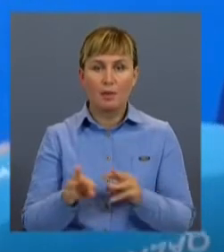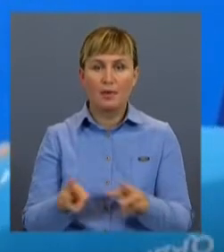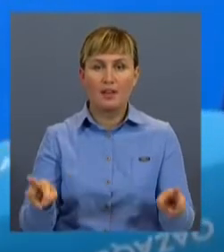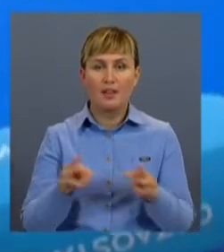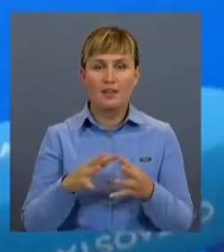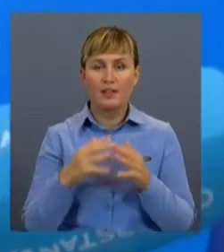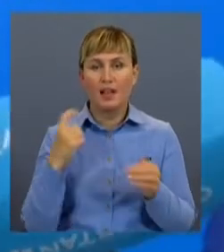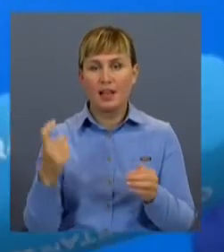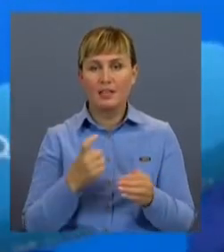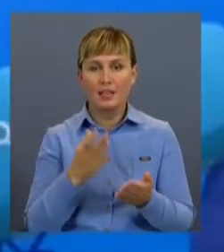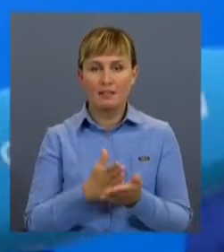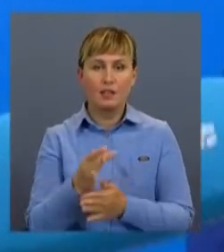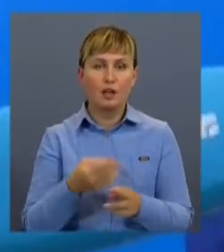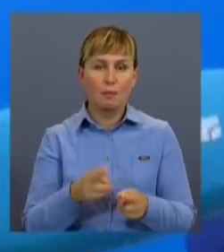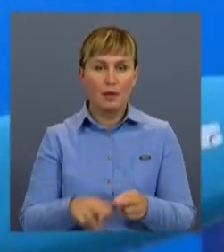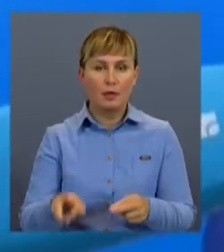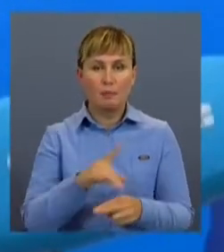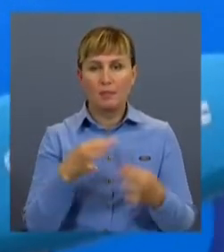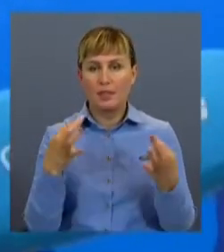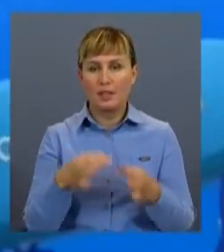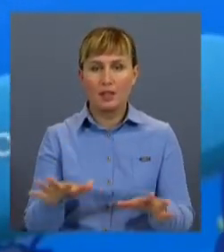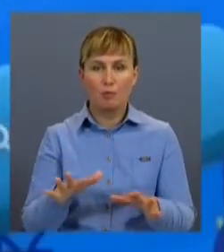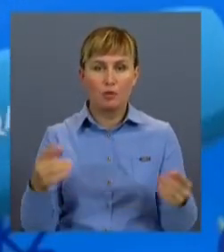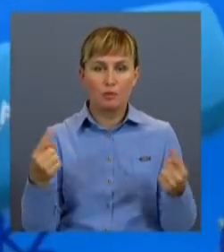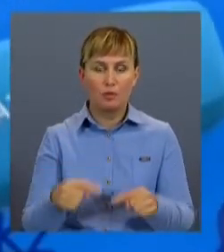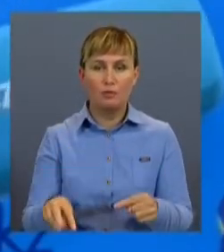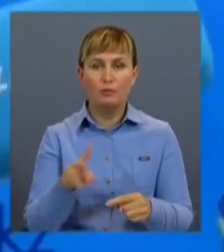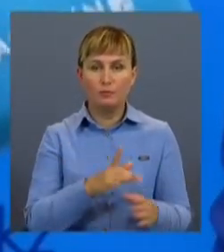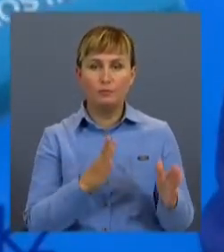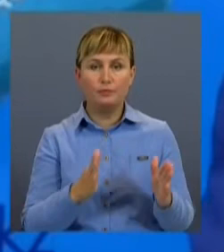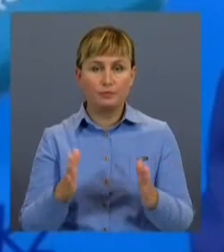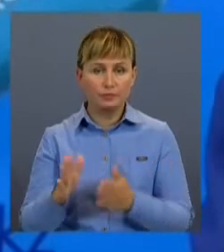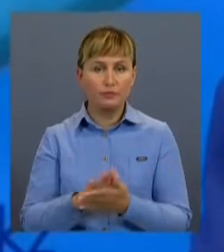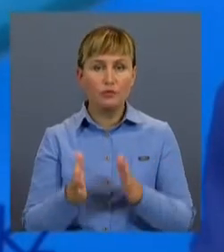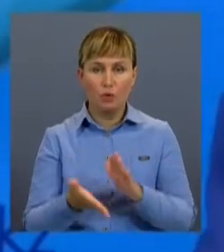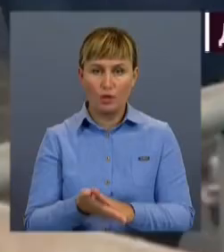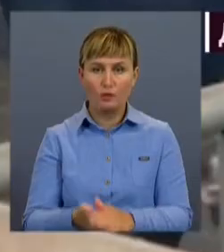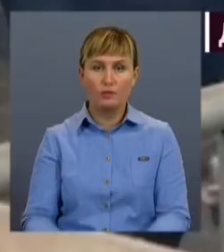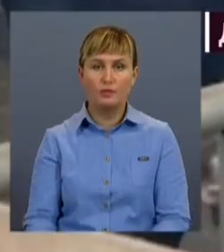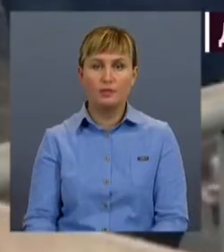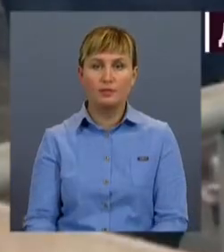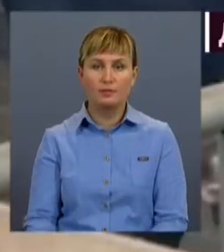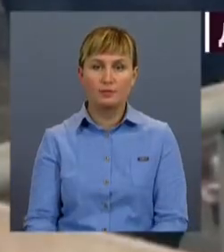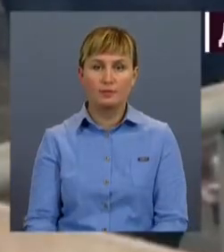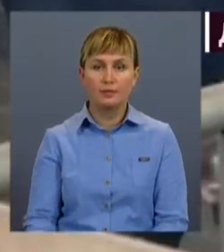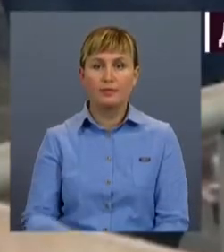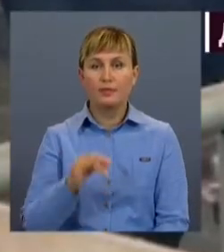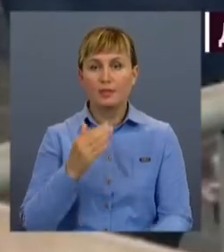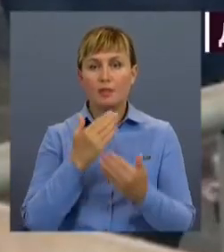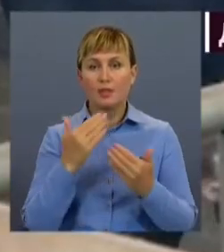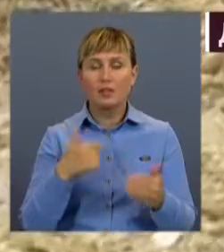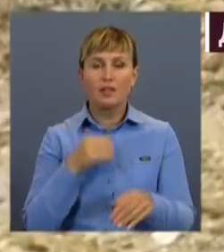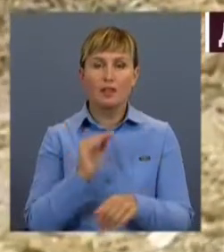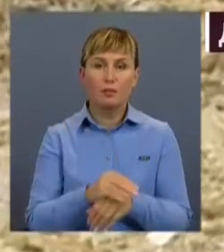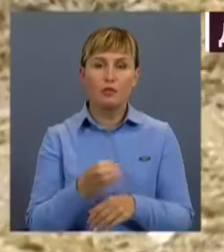сельскохозяйственной сфере поэтому мы не допустим банкротства мы стабилизируем ситуацию ну и напоследок я добавлю